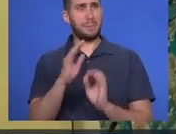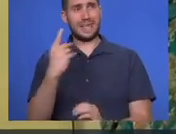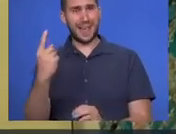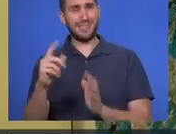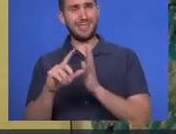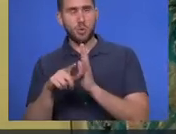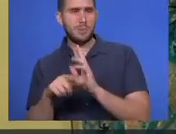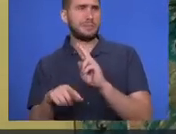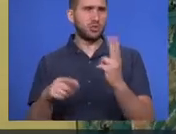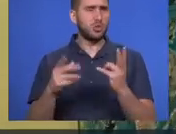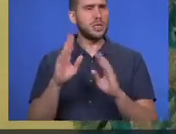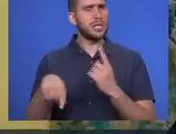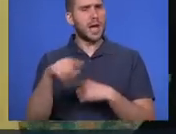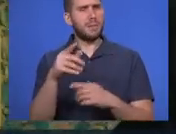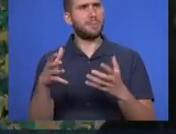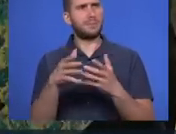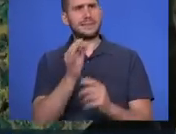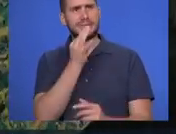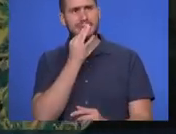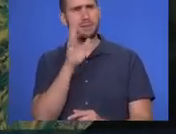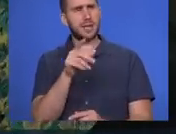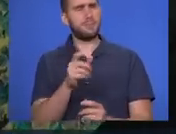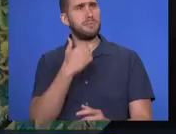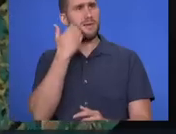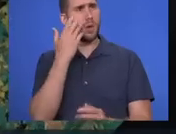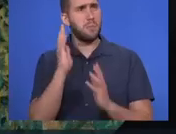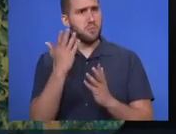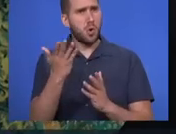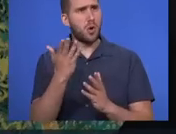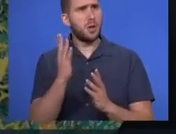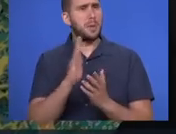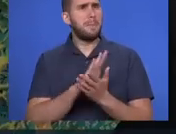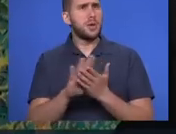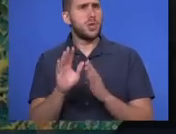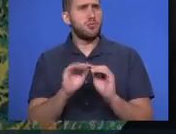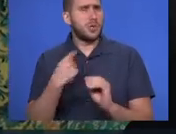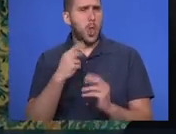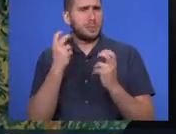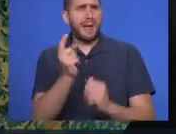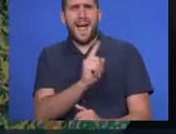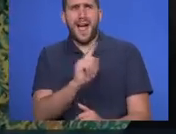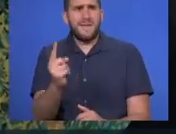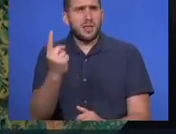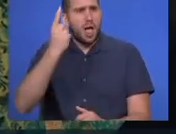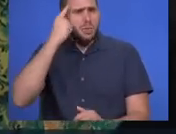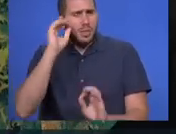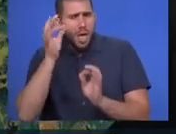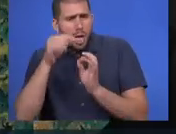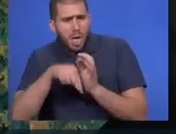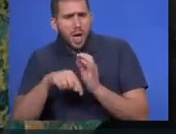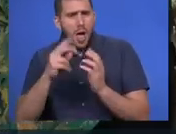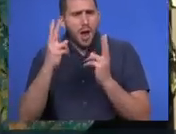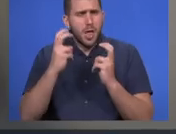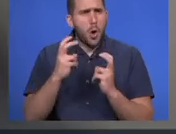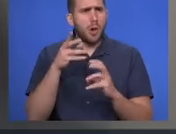טכנולוגי, מצד שני שגם חבר'ה צעירים, גם חבר'ה מבוגרים מאוד, סופר פשוט לשימוש. אני לא מצפה מאף אחד מהם לדעת, להיכנס להגדרות,